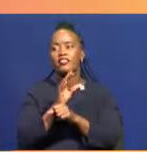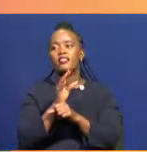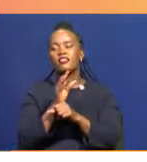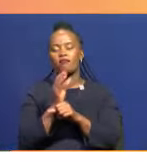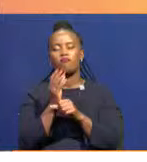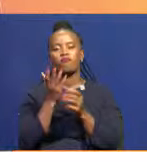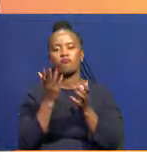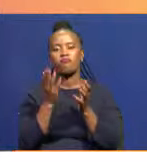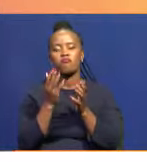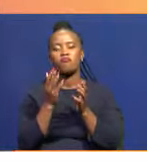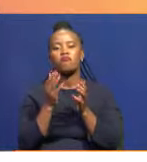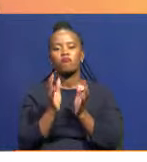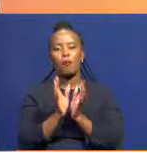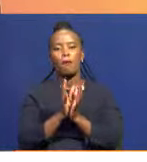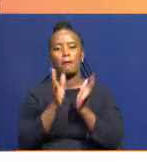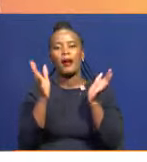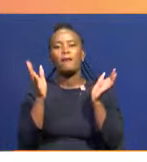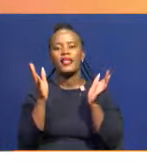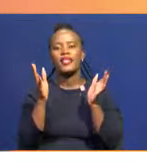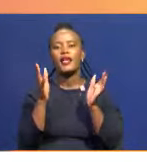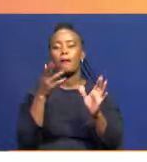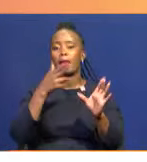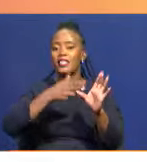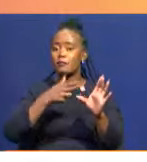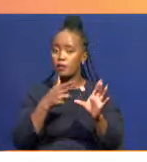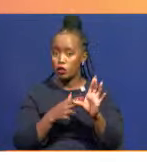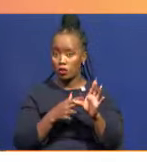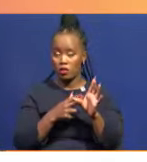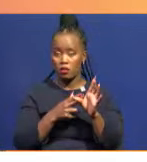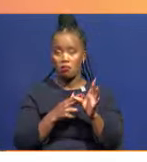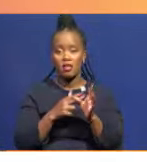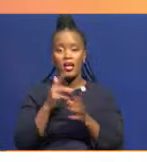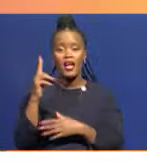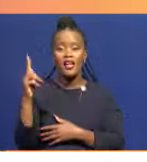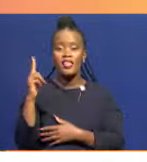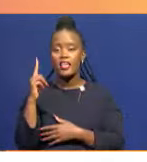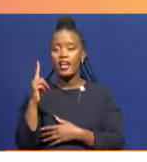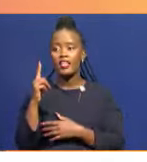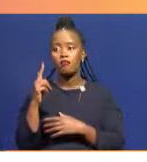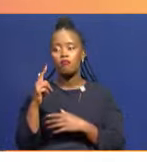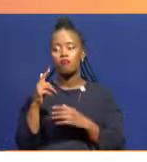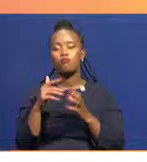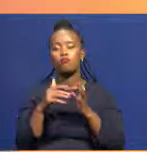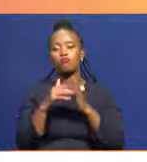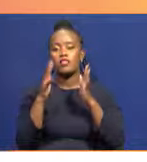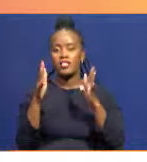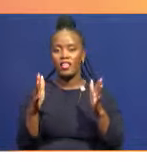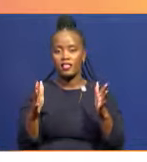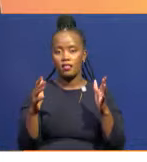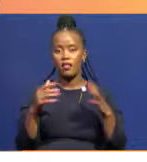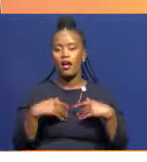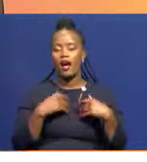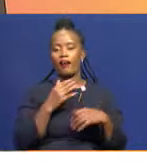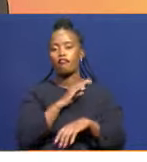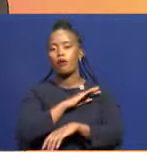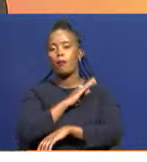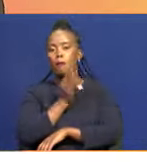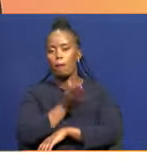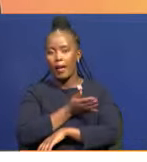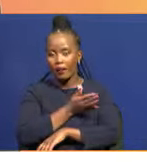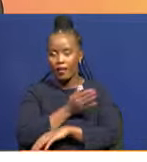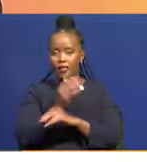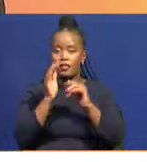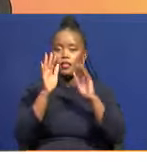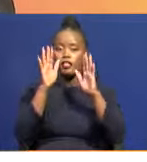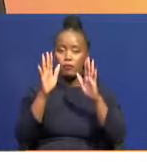public participation. Viongozi wetu kisheria wako na ile tunaita delegated power. So wanaongoza